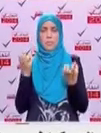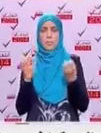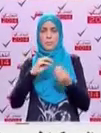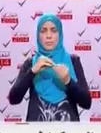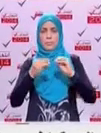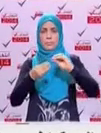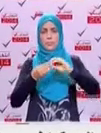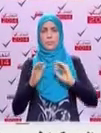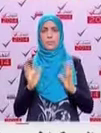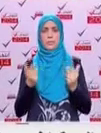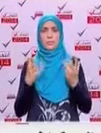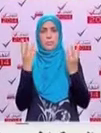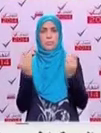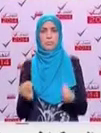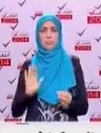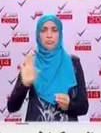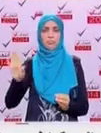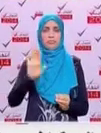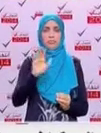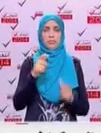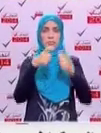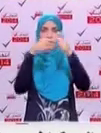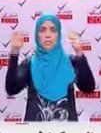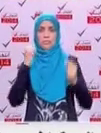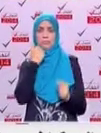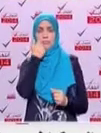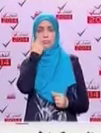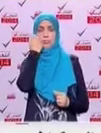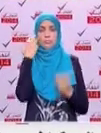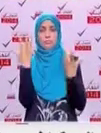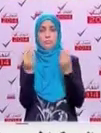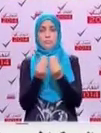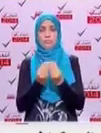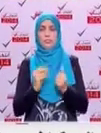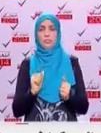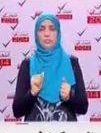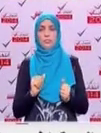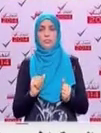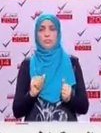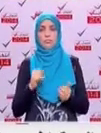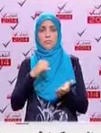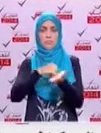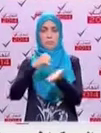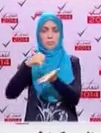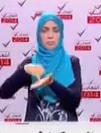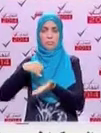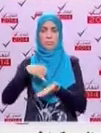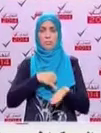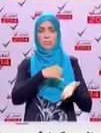غايبين على القرار في السلطة. من العيب أن نرى اليوم أهالي الموخر والسرية وسوق